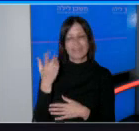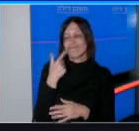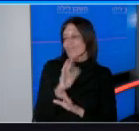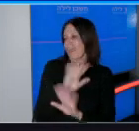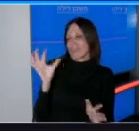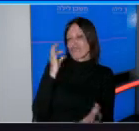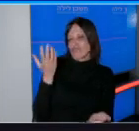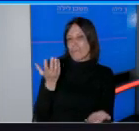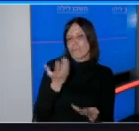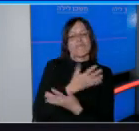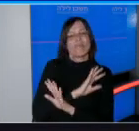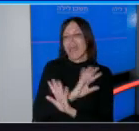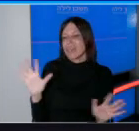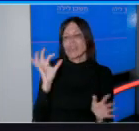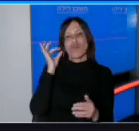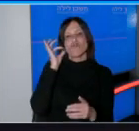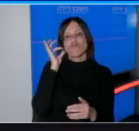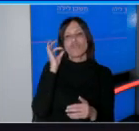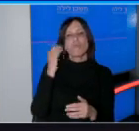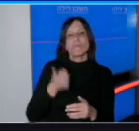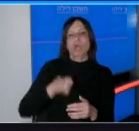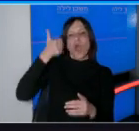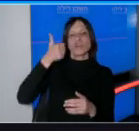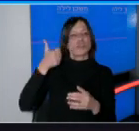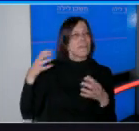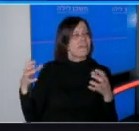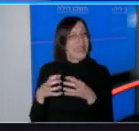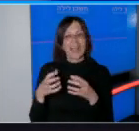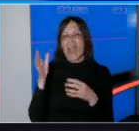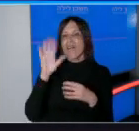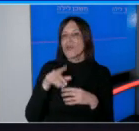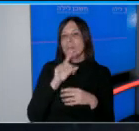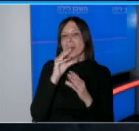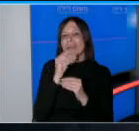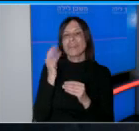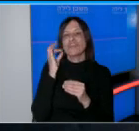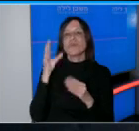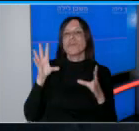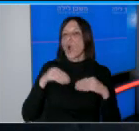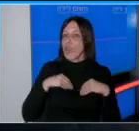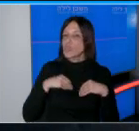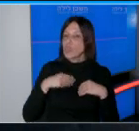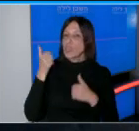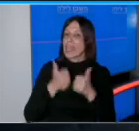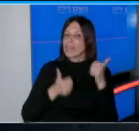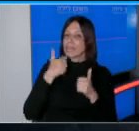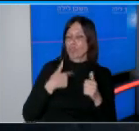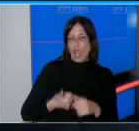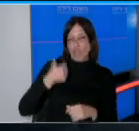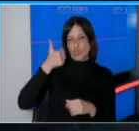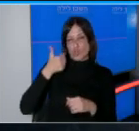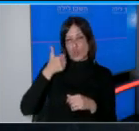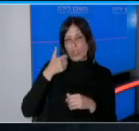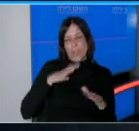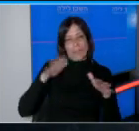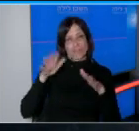נשים. אין אף אישה. אף אישה. אף אישה שעומדת בראש מפלגה, אפילו לא מדברת רק על נשים שמוכנות היו להתמודד לרשות הממשלה, שאני מבינה